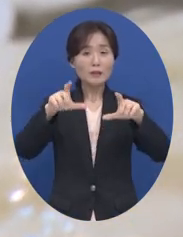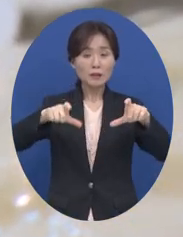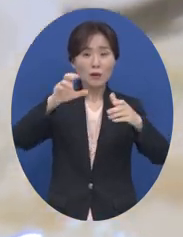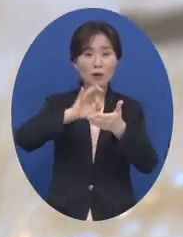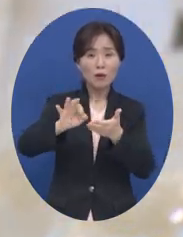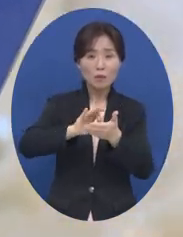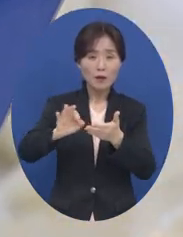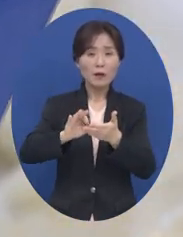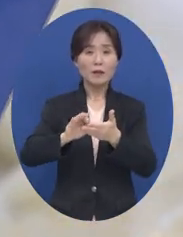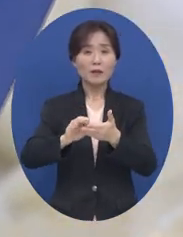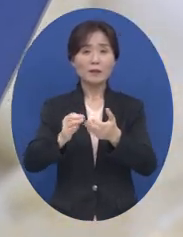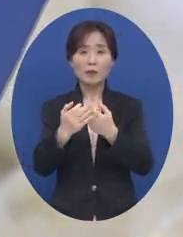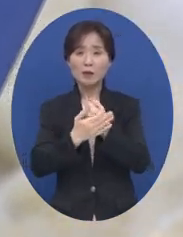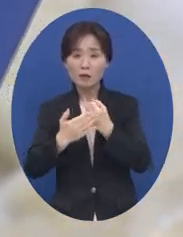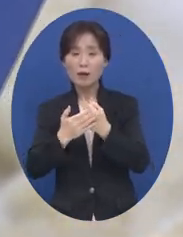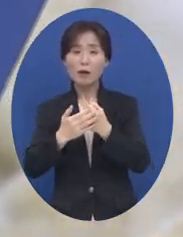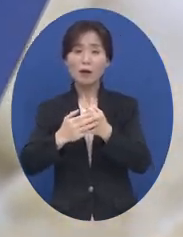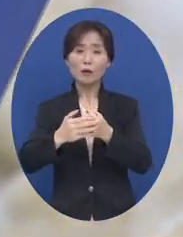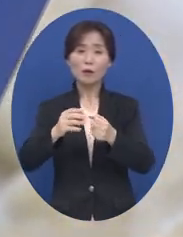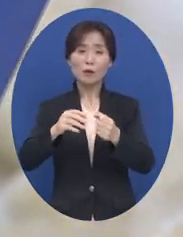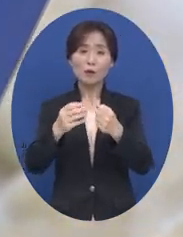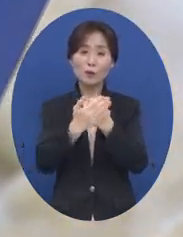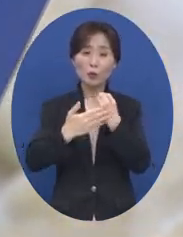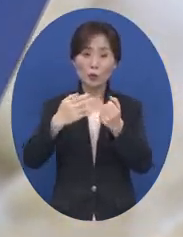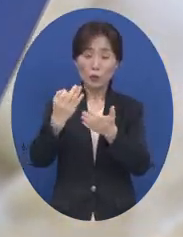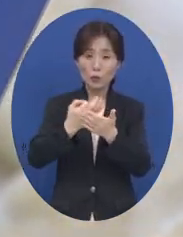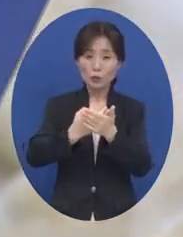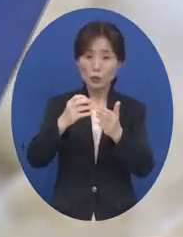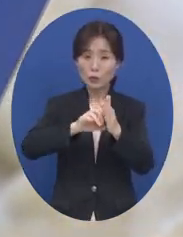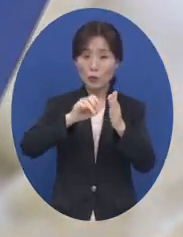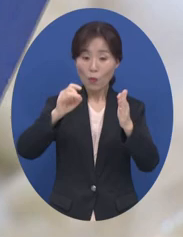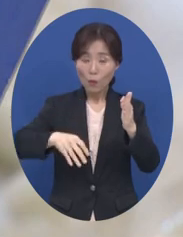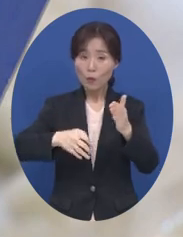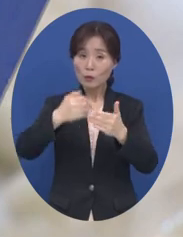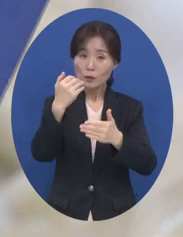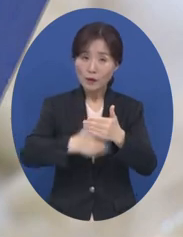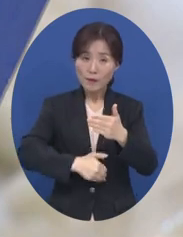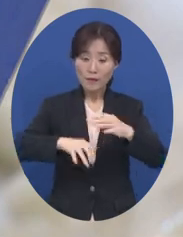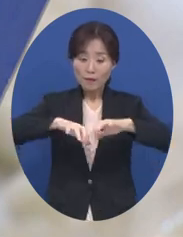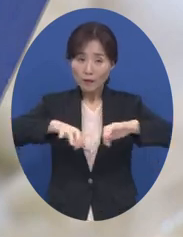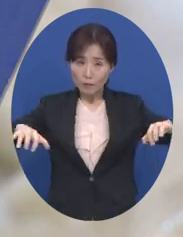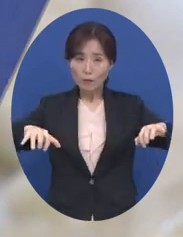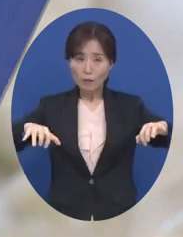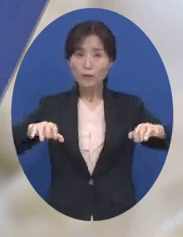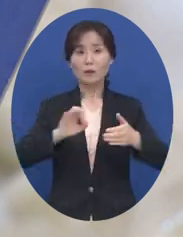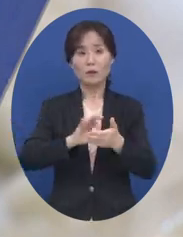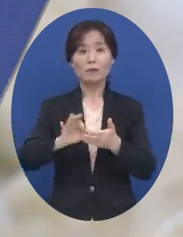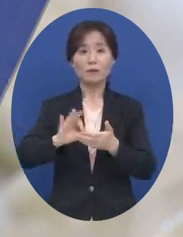공제, 다른 이벤트 등과 별개로 추진됩니다. 경기지TV 최지연입니다.